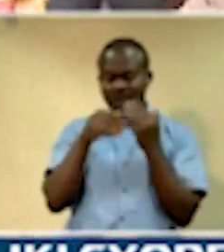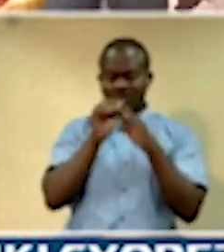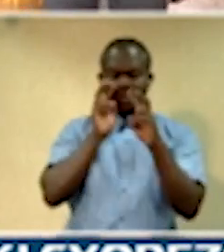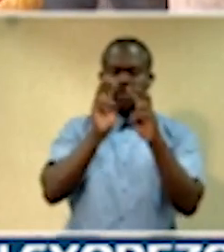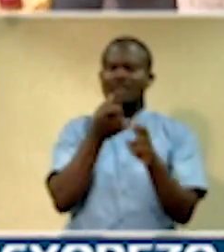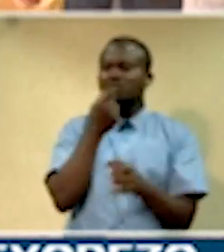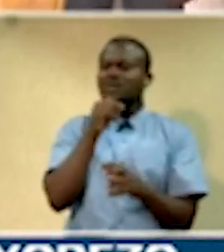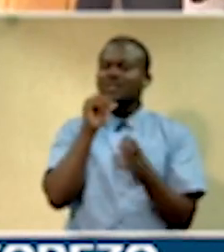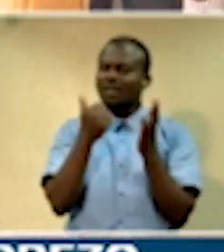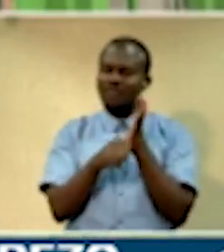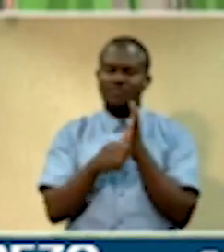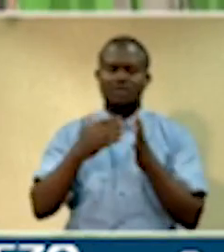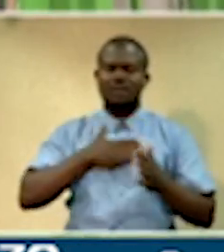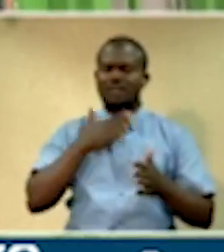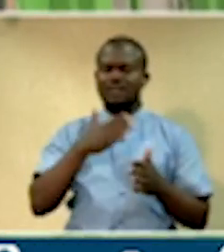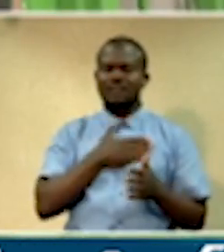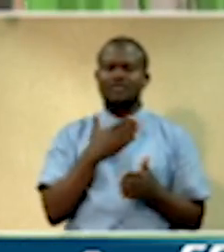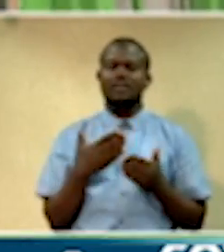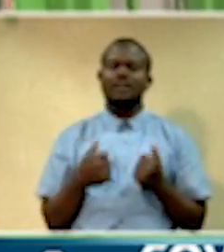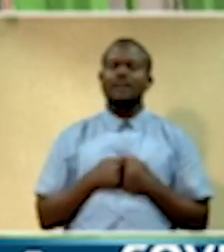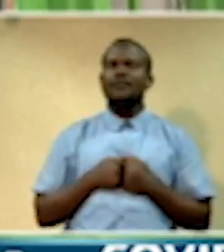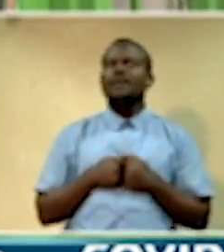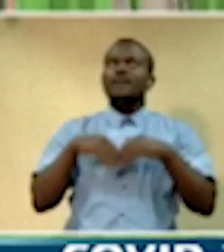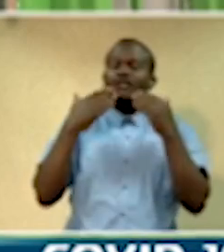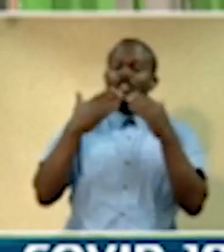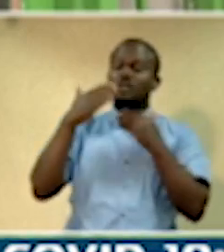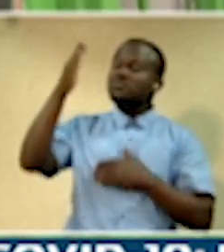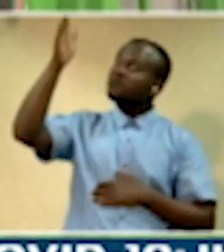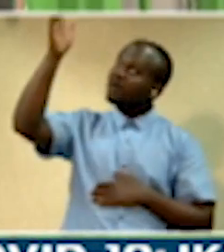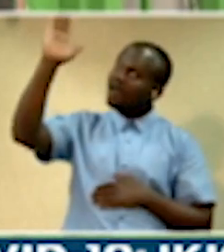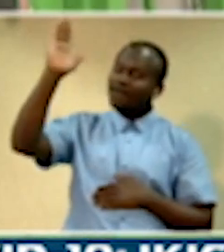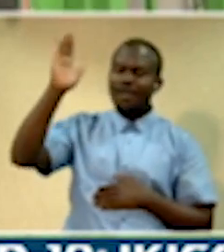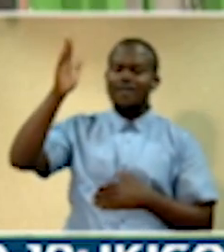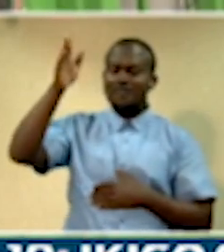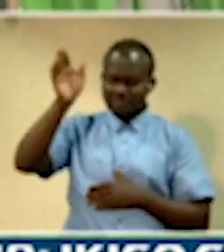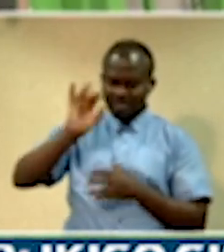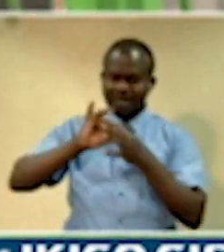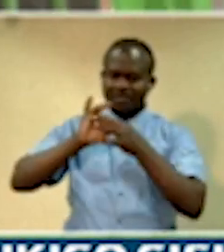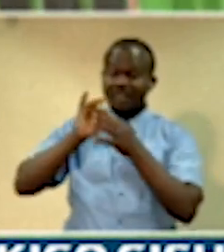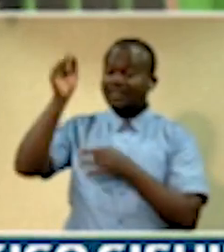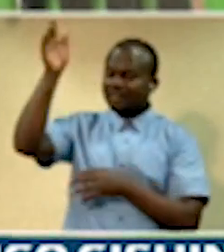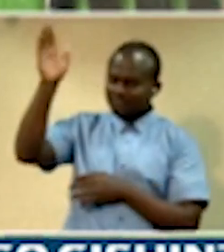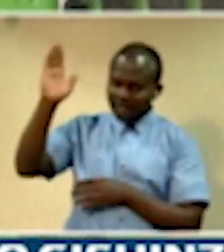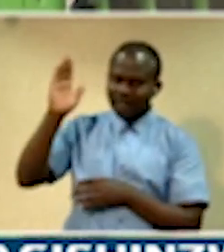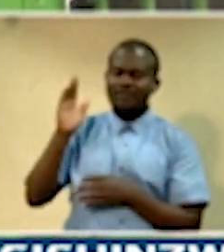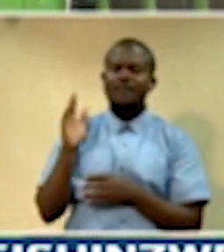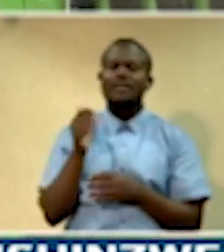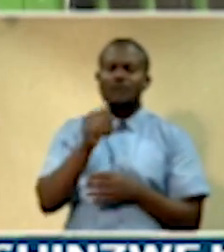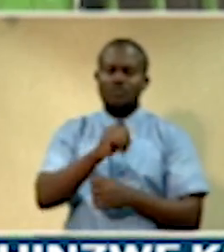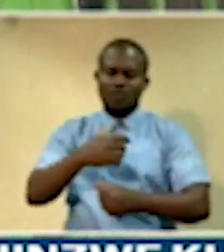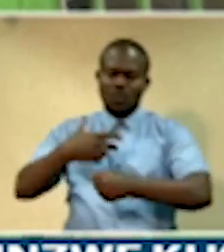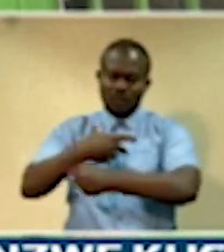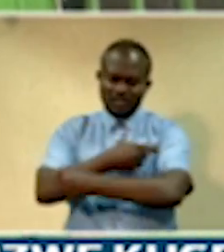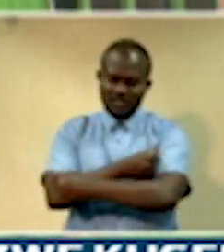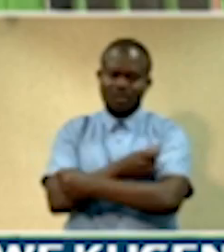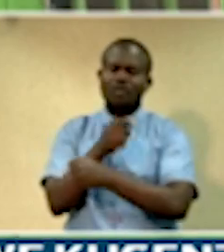nta kibazo twabyishimira. Ndagushimira Imana bafashwe ni bafatanye n'Imana ubwo urukingo